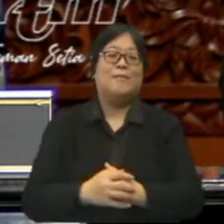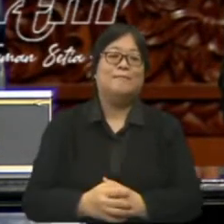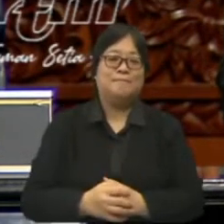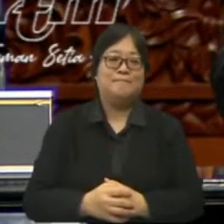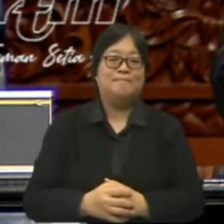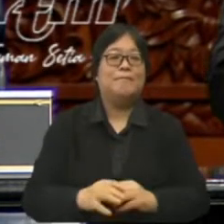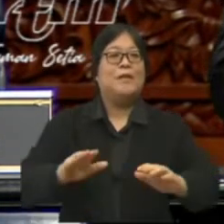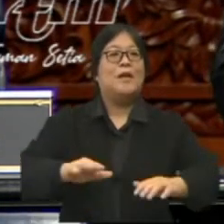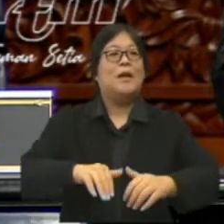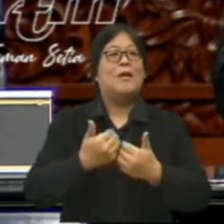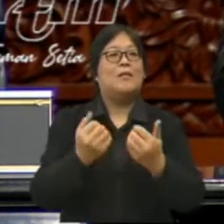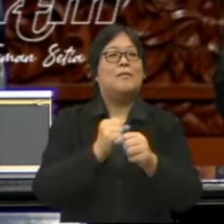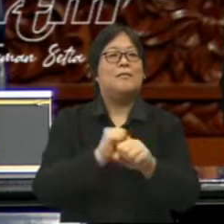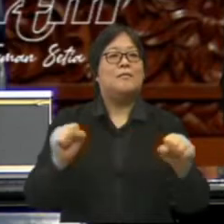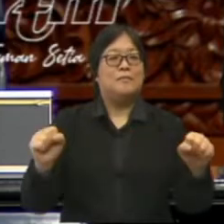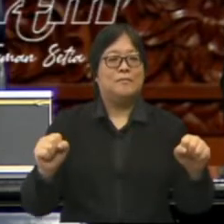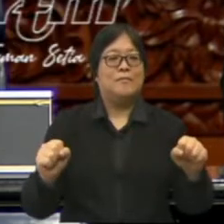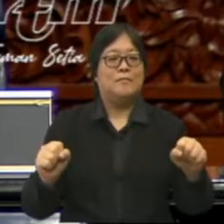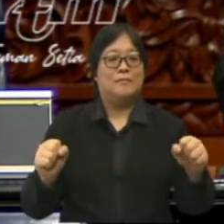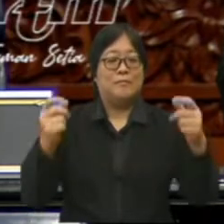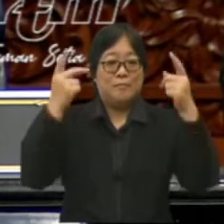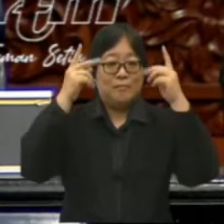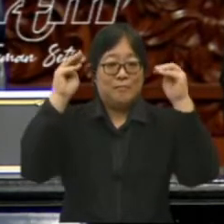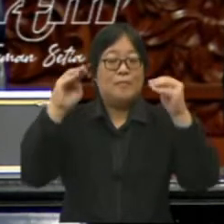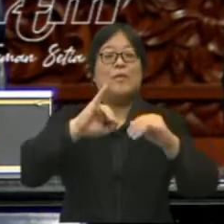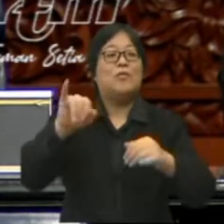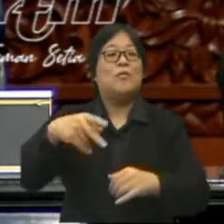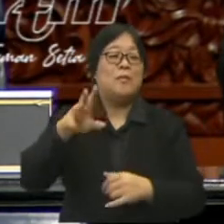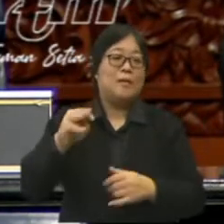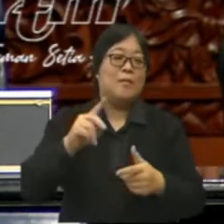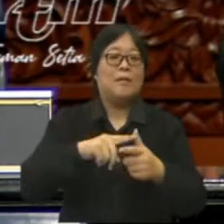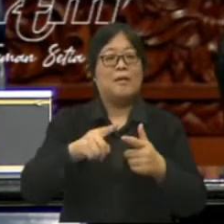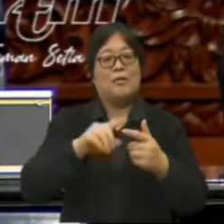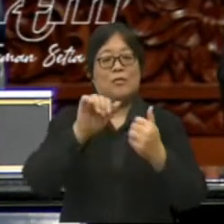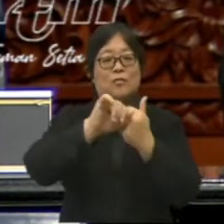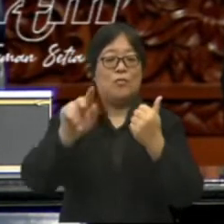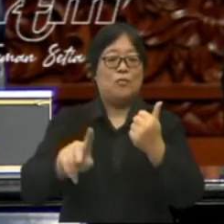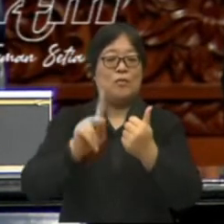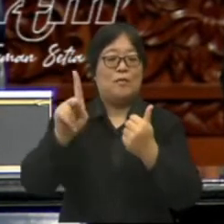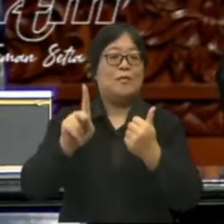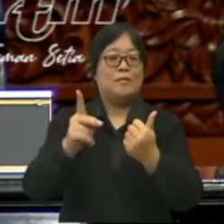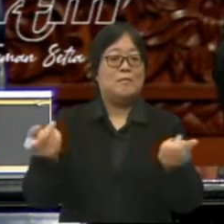Bagaimana persiapan Perdana Menteri jabatan menteri yaitu